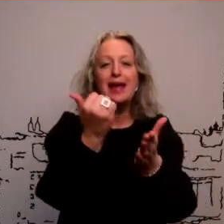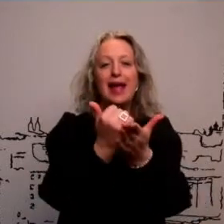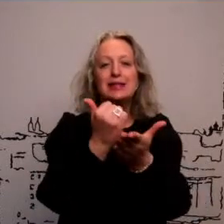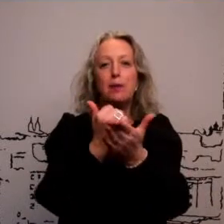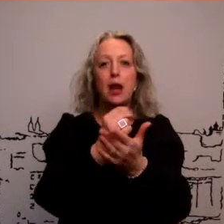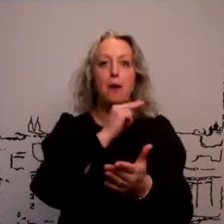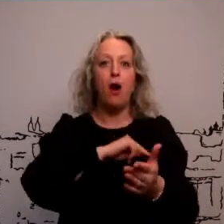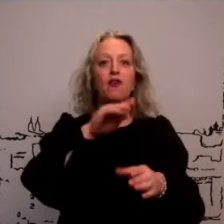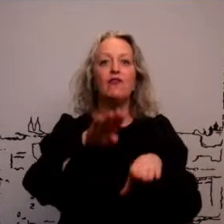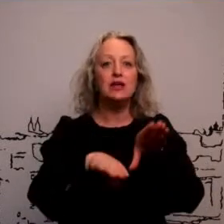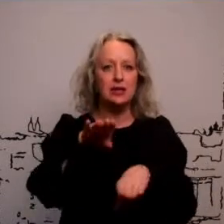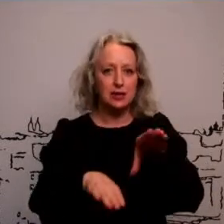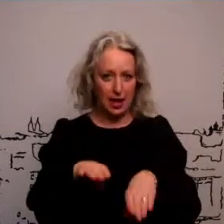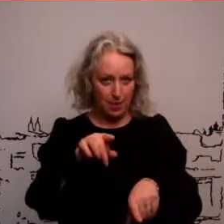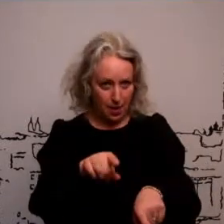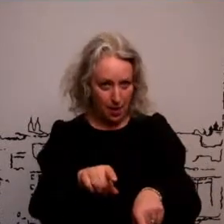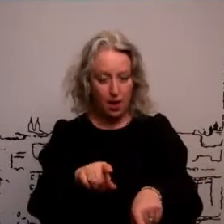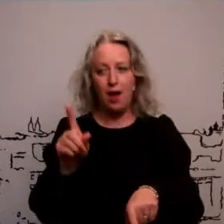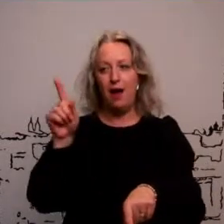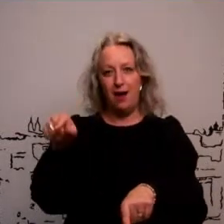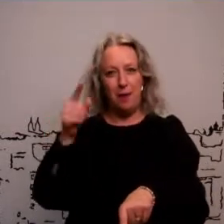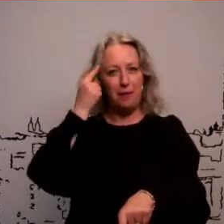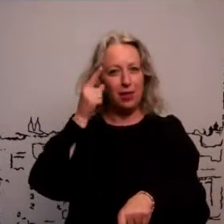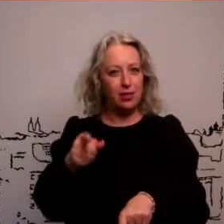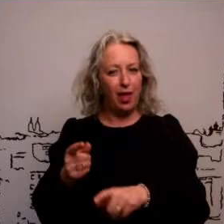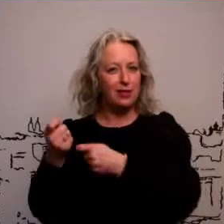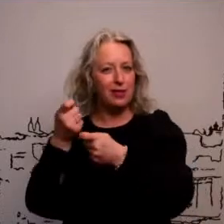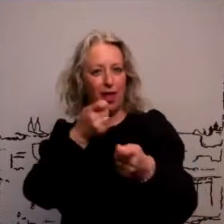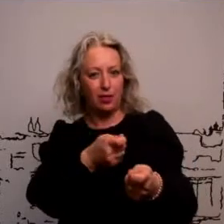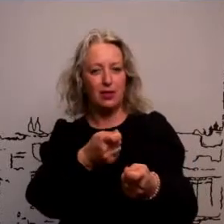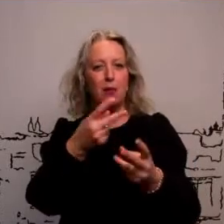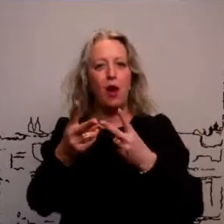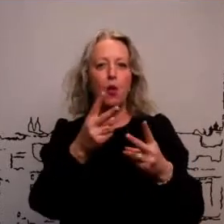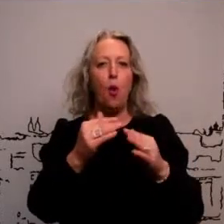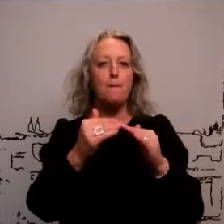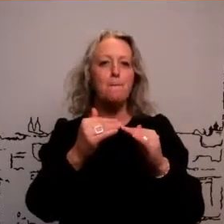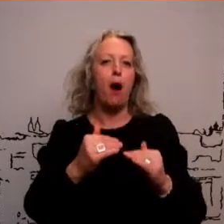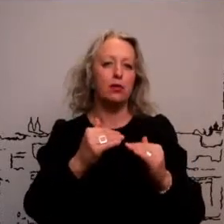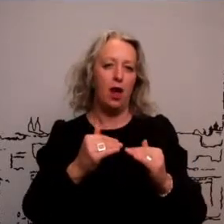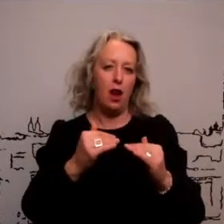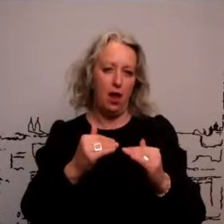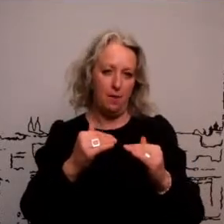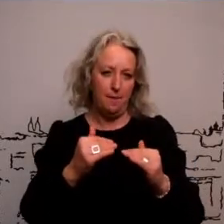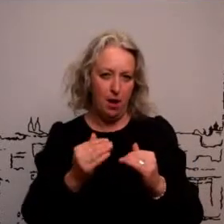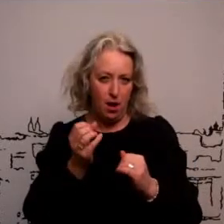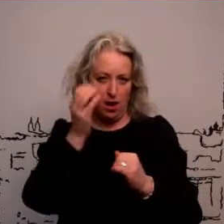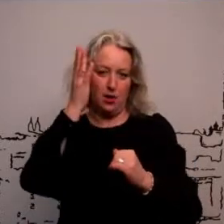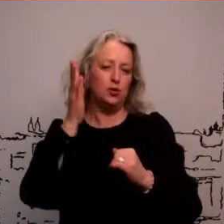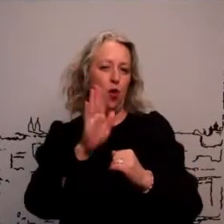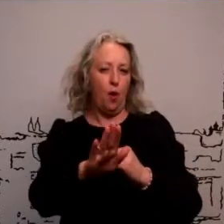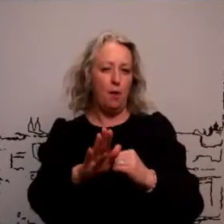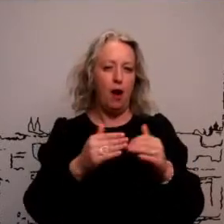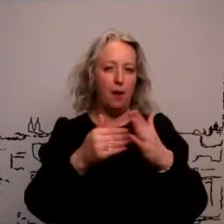palkasid võrdleme, siis selle mõte on see, et nad näitavad just kui mõne madalama kvalifikatsiooniga ametikohta, et just